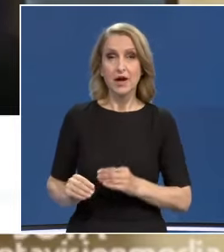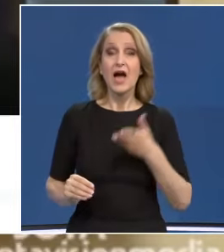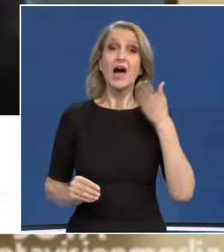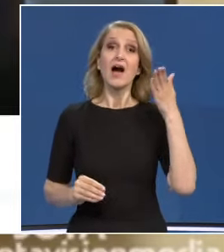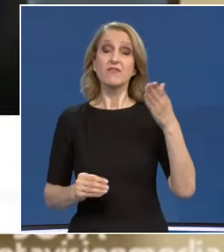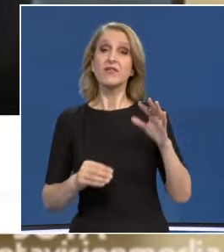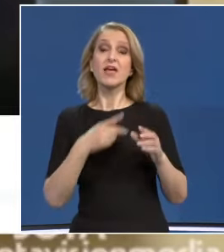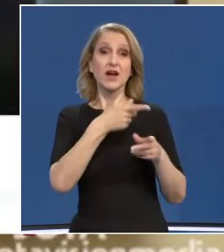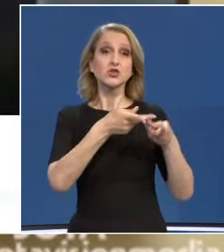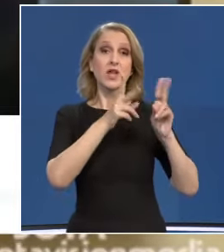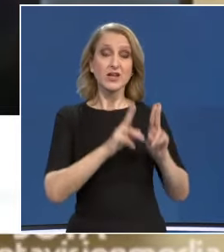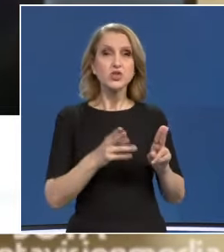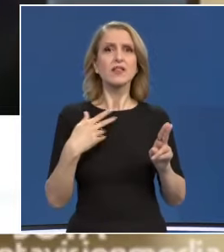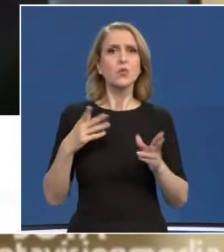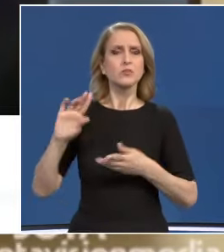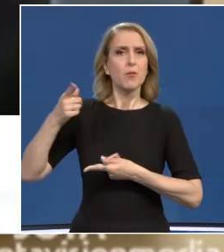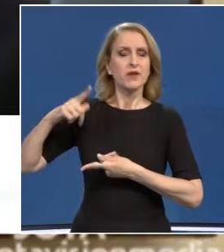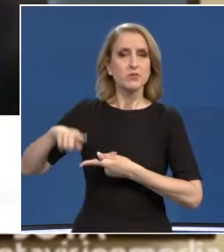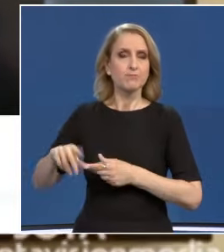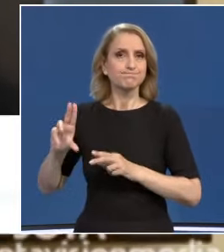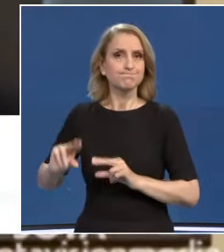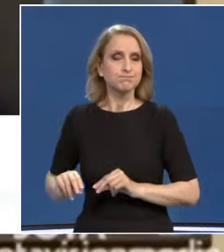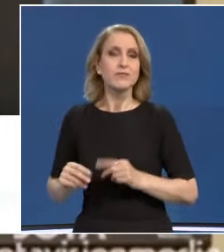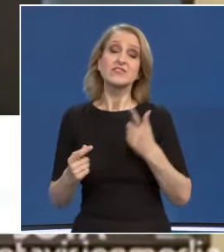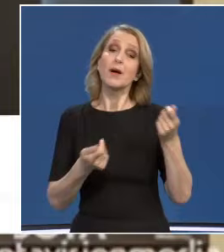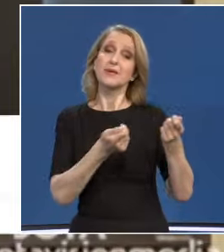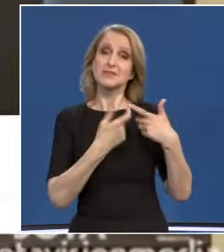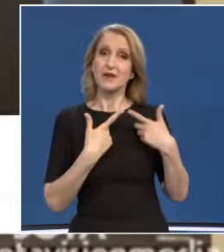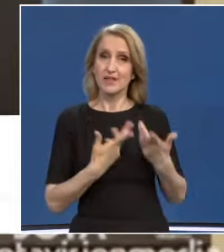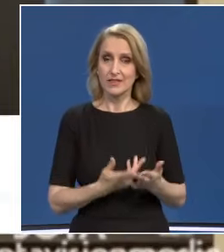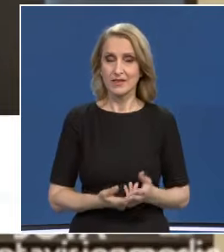на вашите решения те ще свършат още по-бързо. Така че го изпратете.